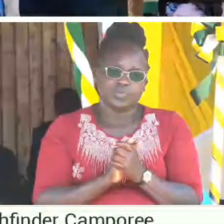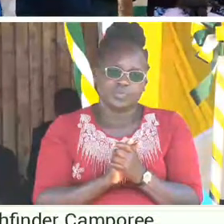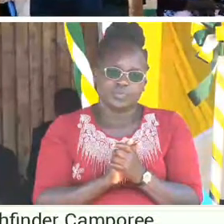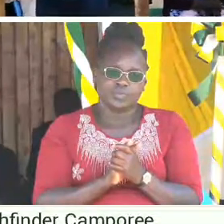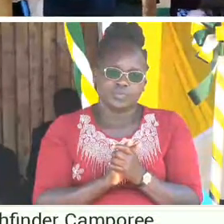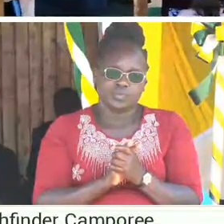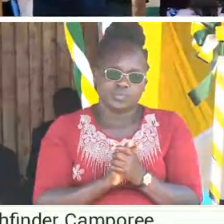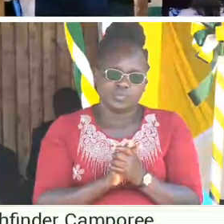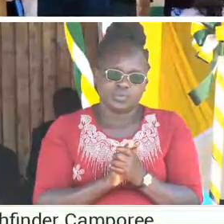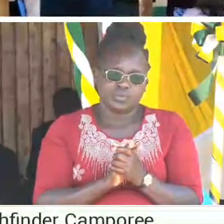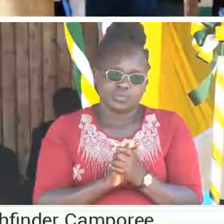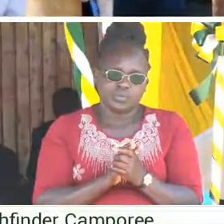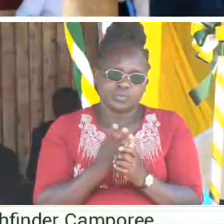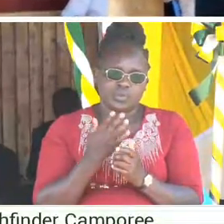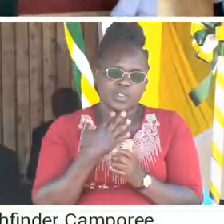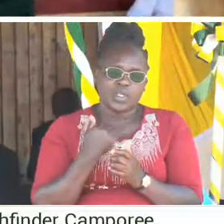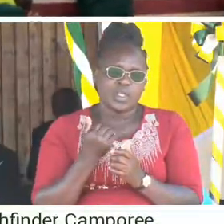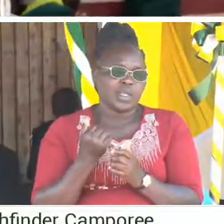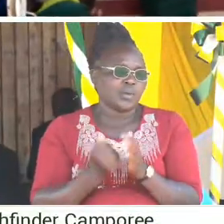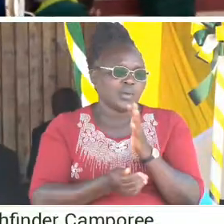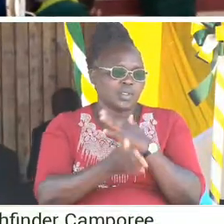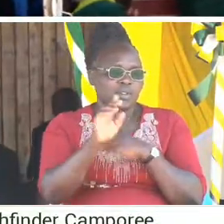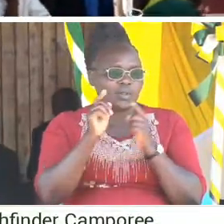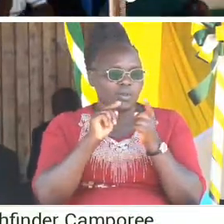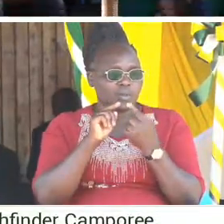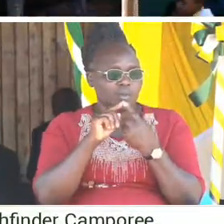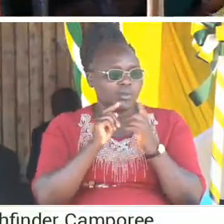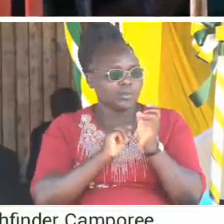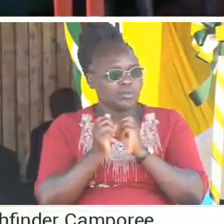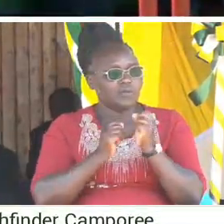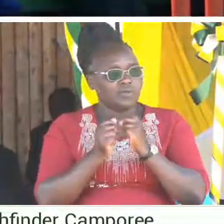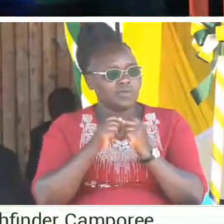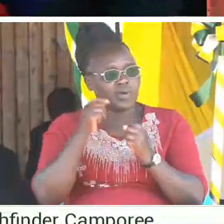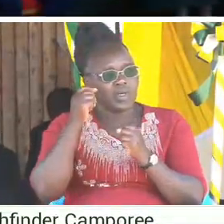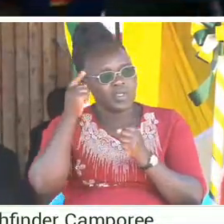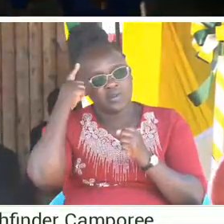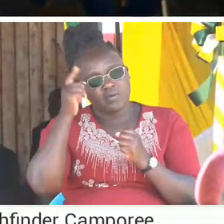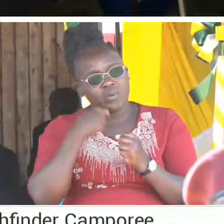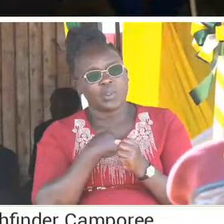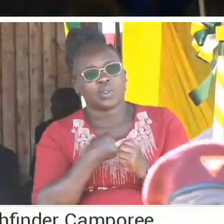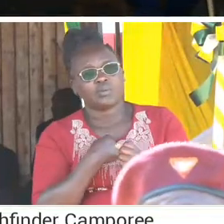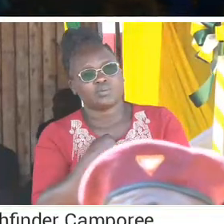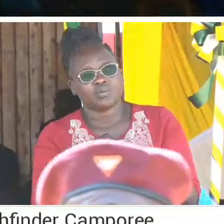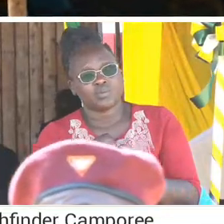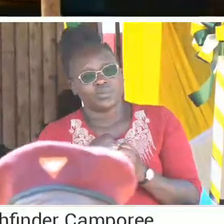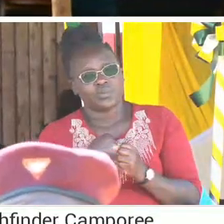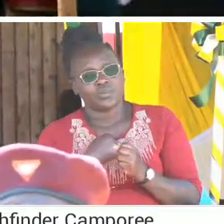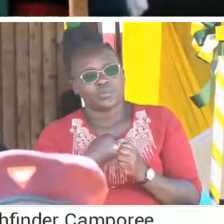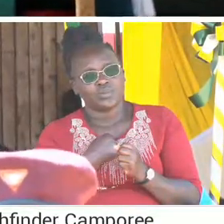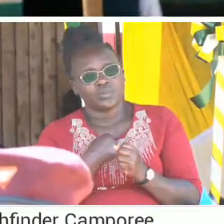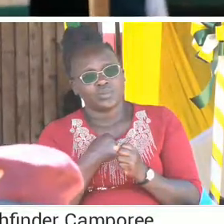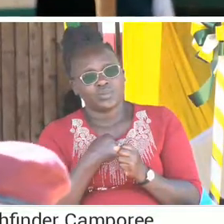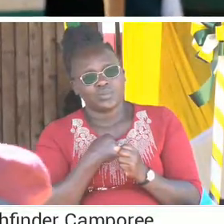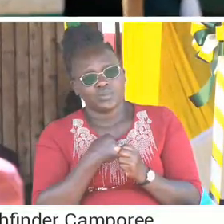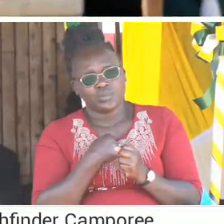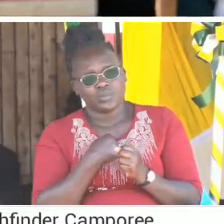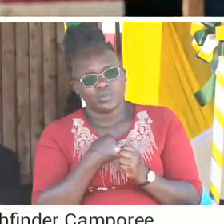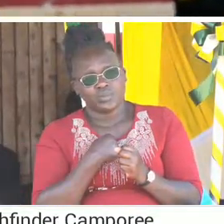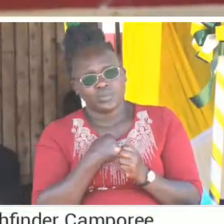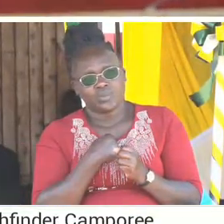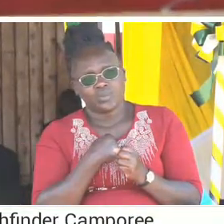Natamani Bwana apigane vita zangu. Amina. Mimi natamani Bwana apigane vita zangu. Na hii itaisikia sauti yake kwa